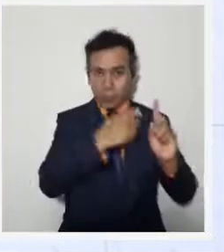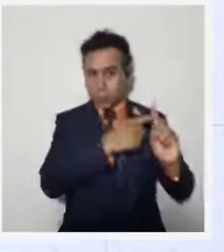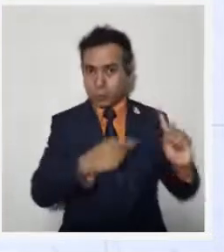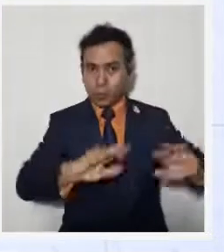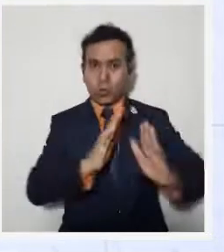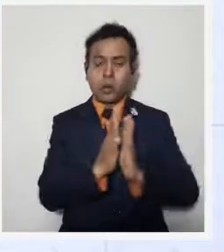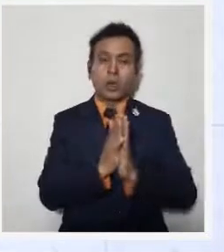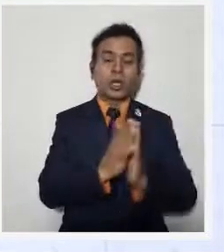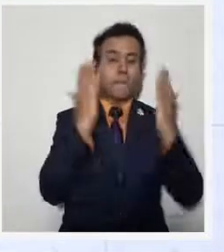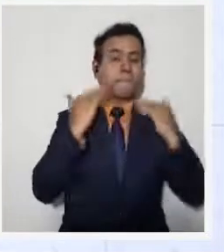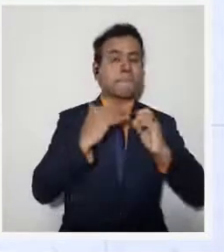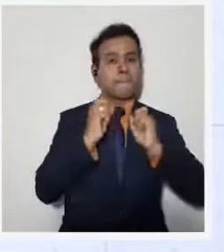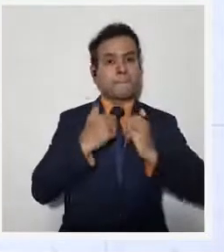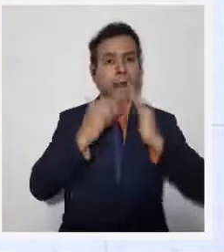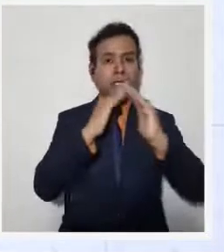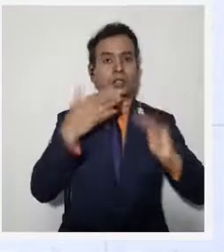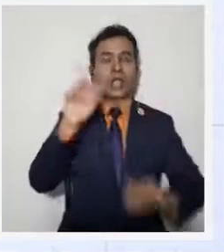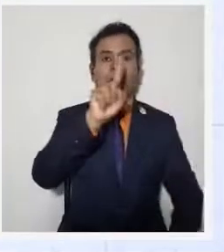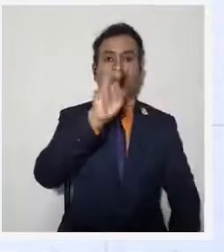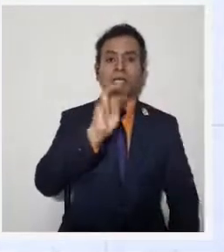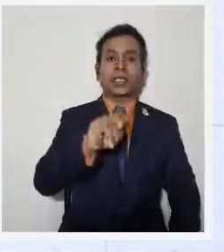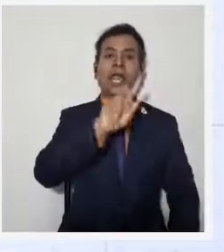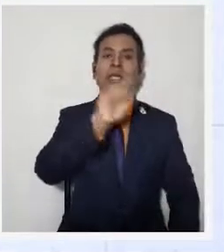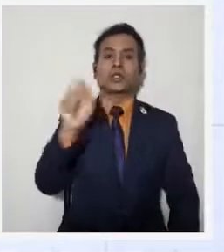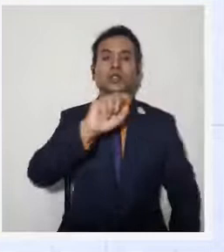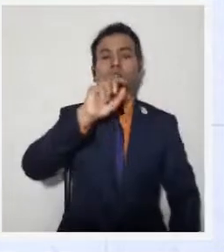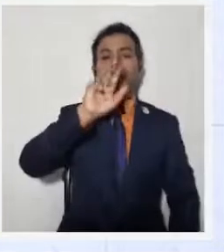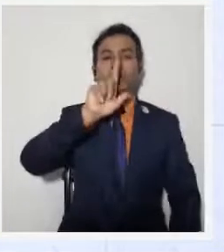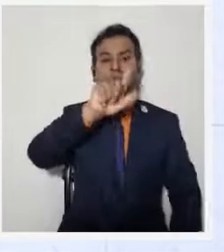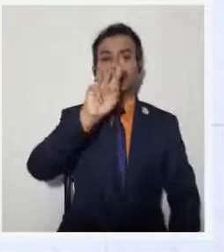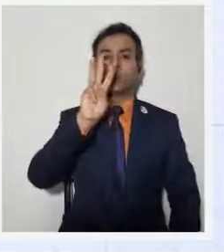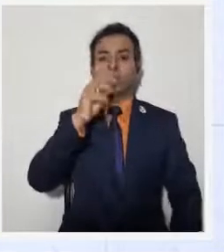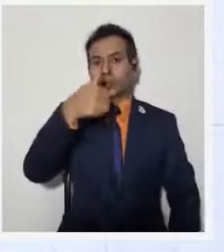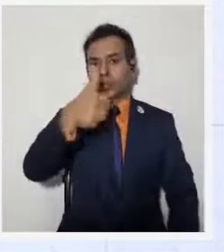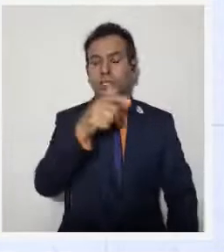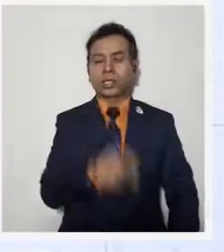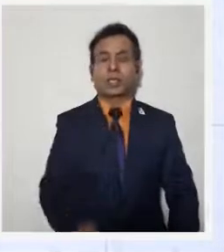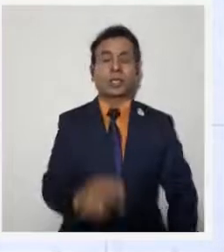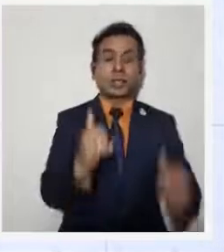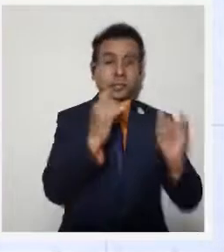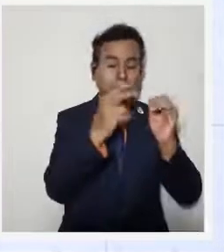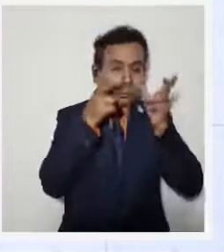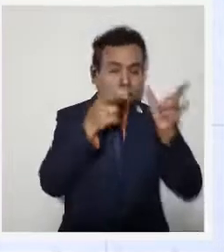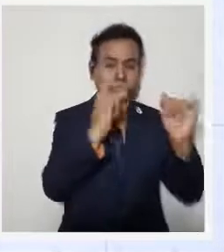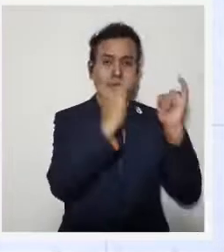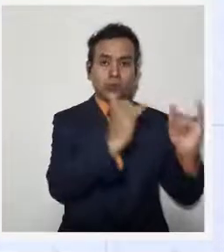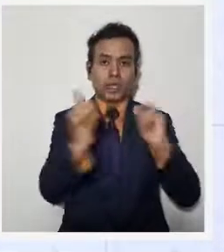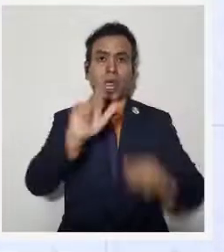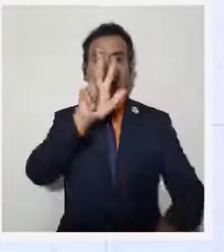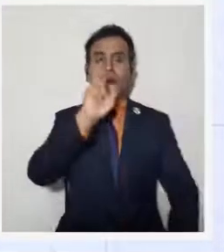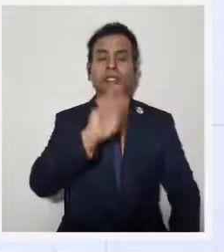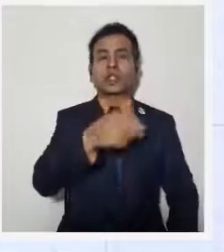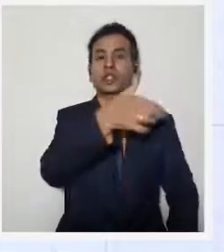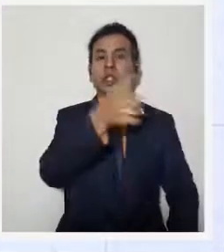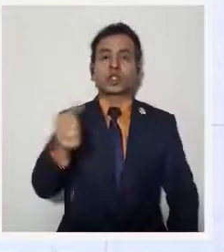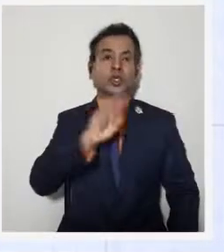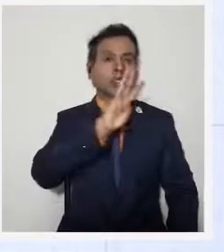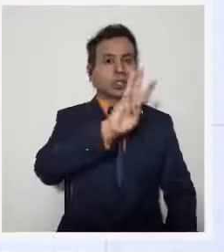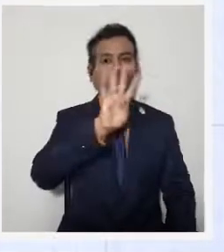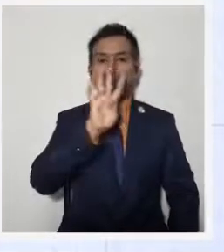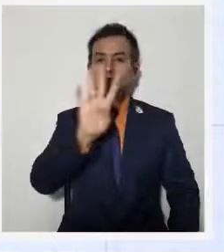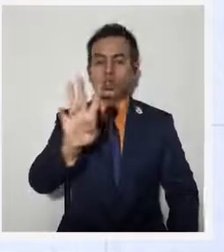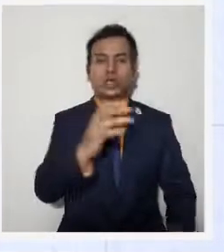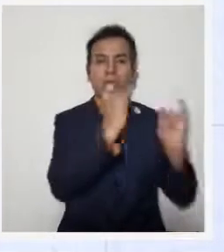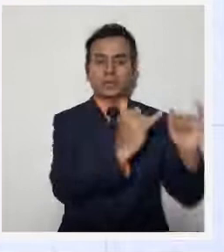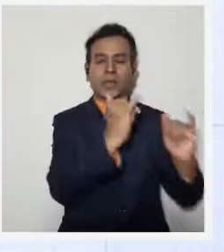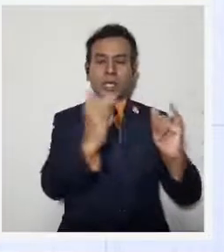আছেন 2236 জন। এ পর্যন্ত ছাড় পেয়েছেন 1176 জন। আমাদের মোট আইসোলেশন